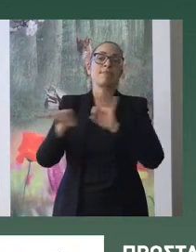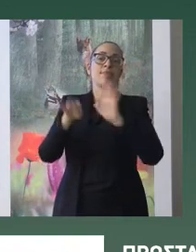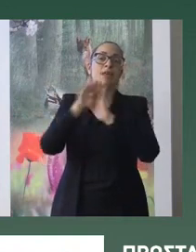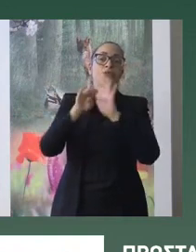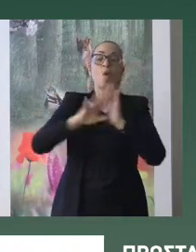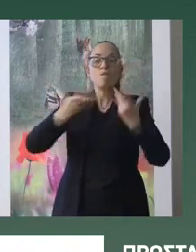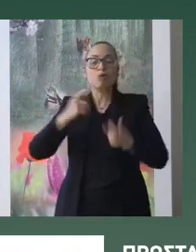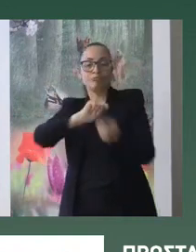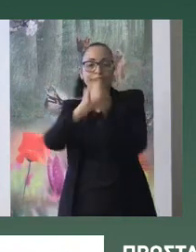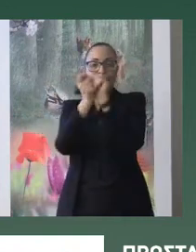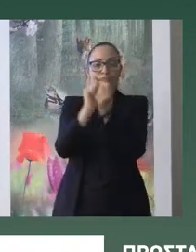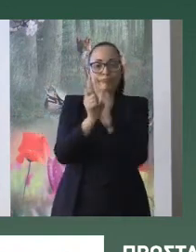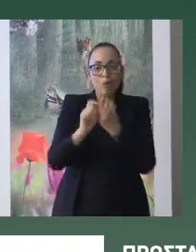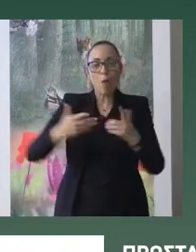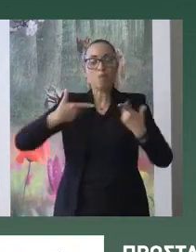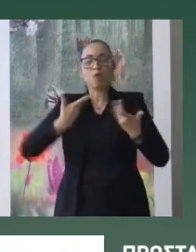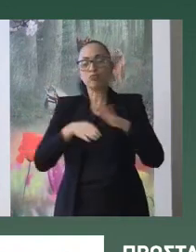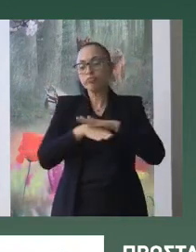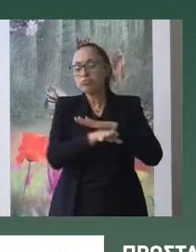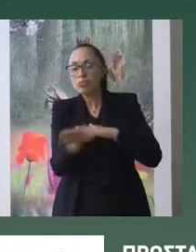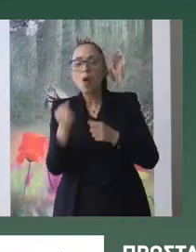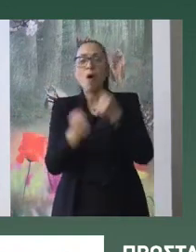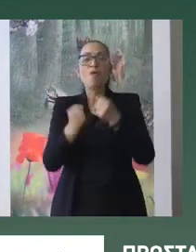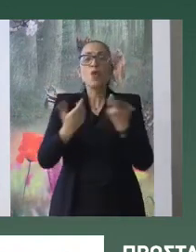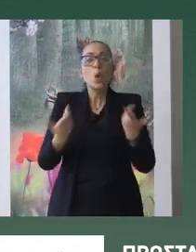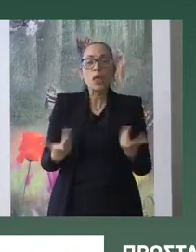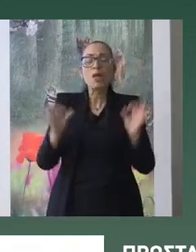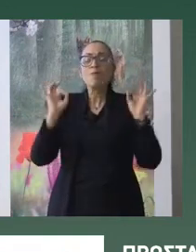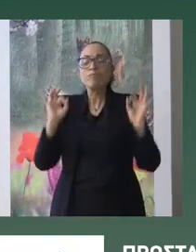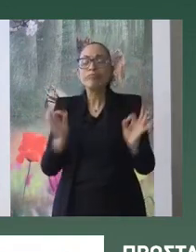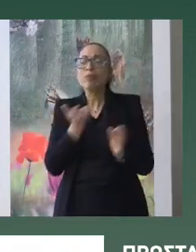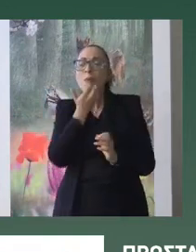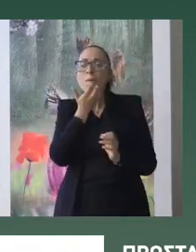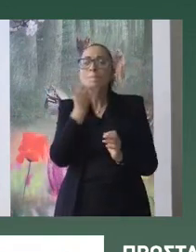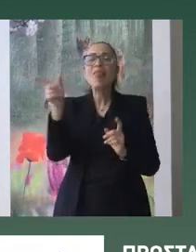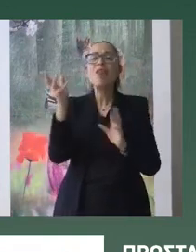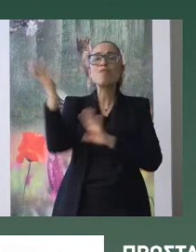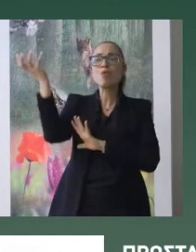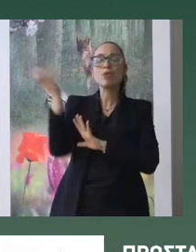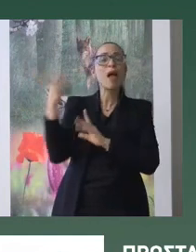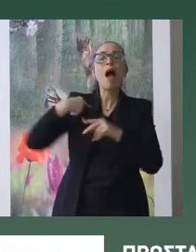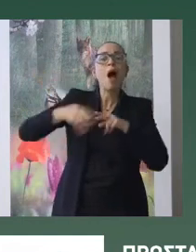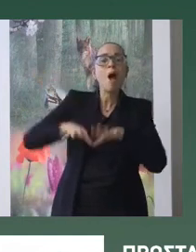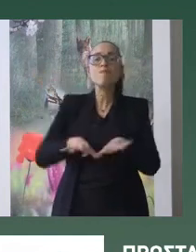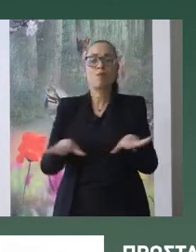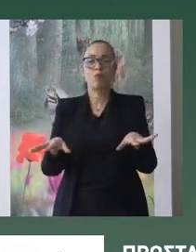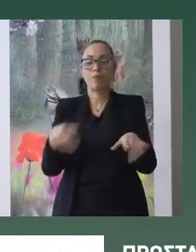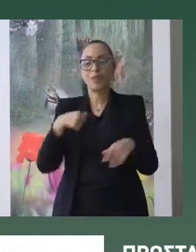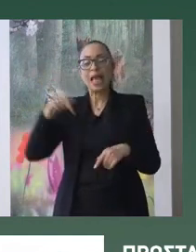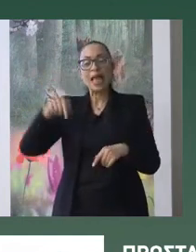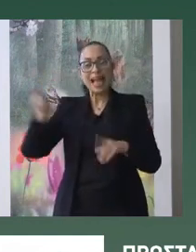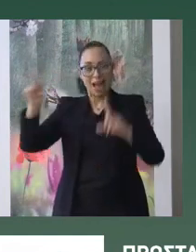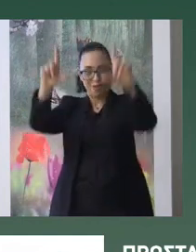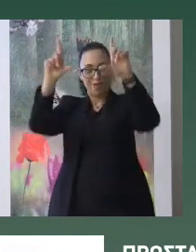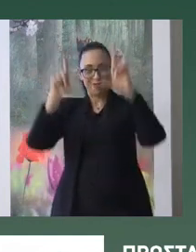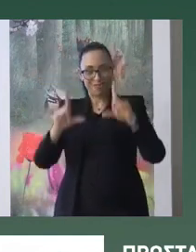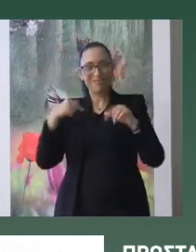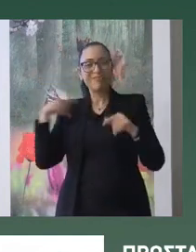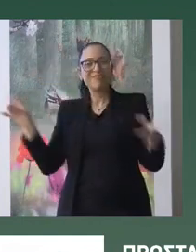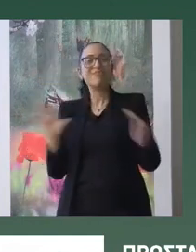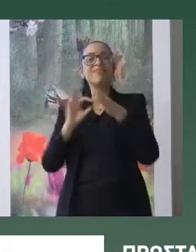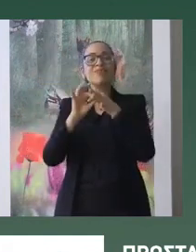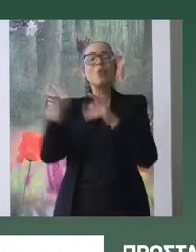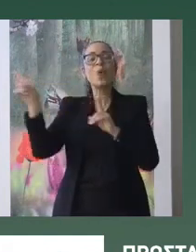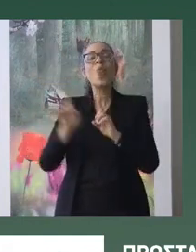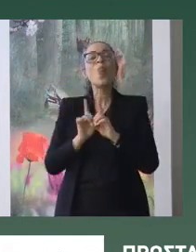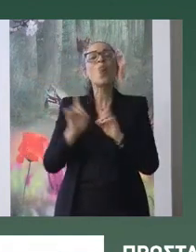θα παρέμβεις, πού θα βάλεις πράσινο, πού θα βγάλεις το αυτοκίνητο, πού θα βγάλεις την πηγή θερμότητας. Κάτω εδώ κάναμε μια συσχέτιση του δείκτη με